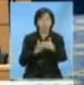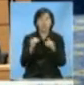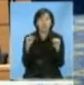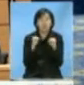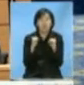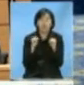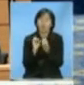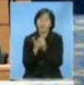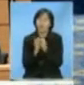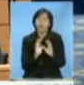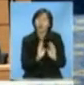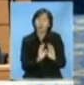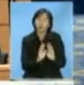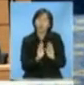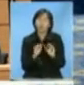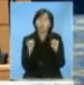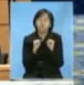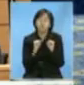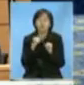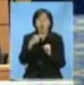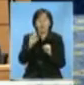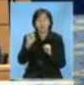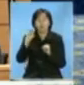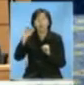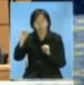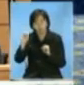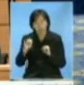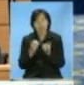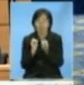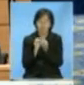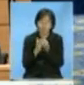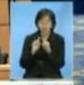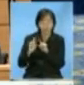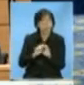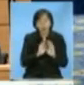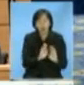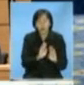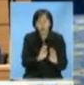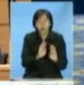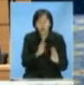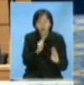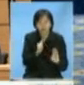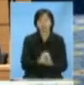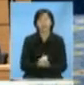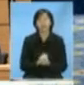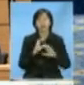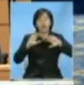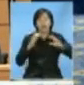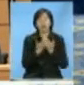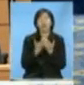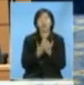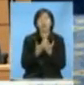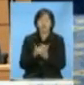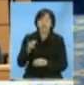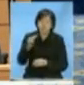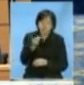แช่แข็งที่มีอุณหภูมิลบ40องศาสามารถไปเก็บผลไม้ได้รัฐบาลก็เอาเงินกชก.ไปแช่แสง